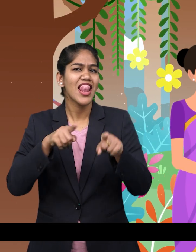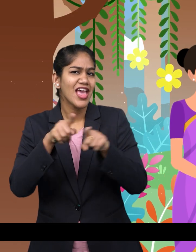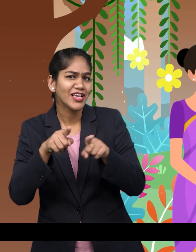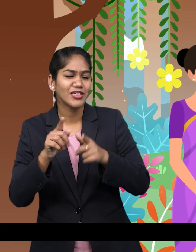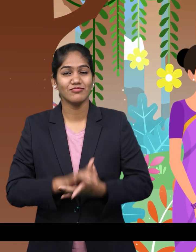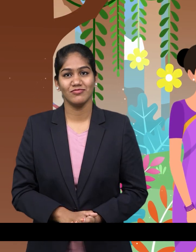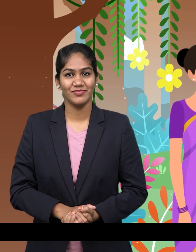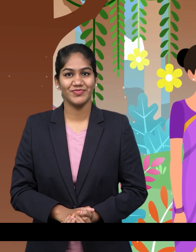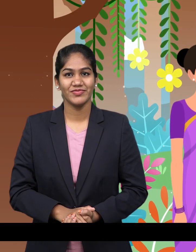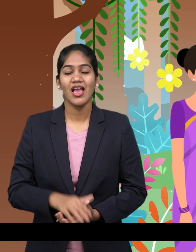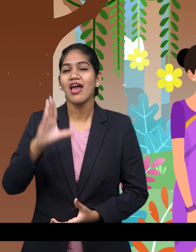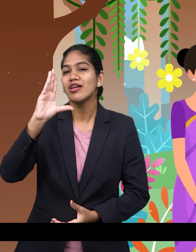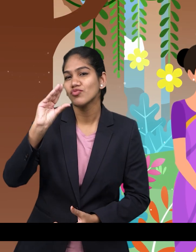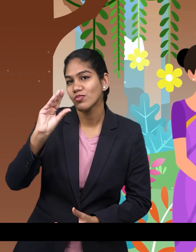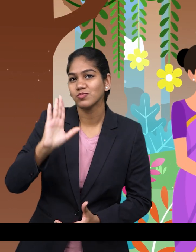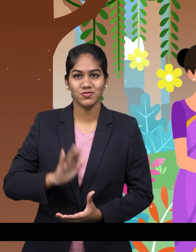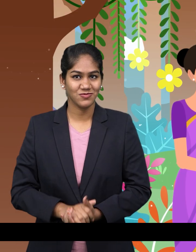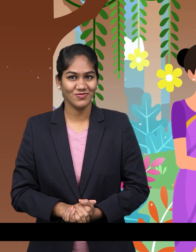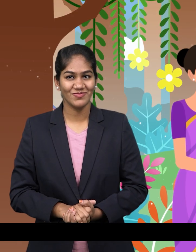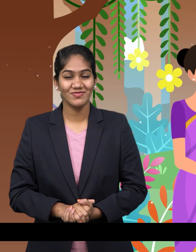जैसे पका, रसीला,